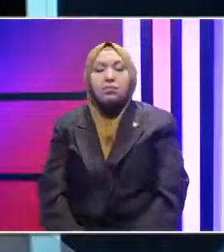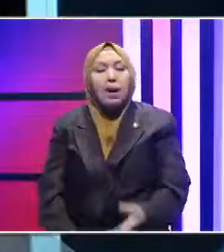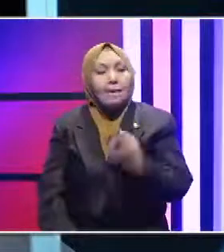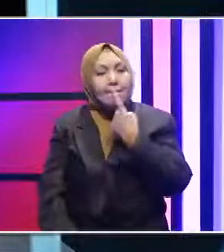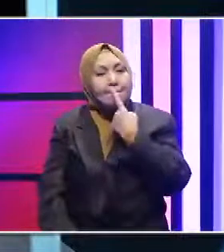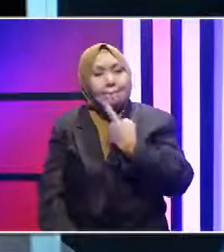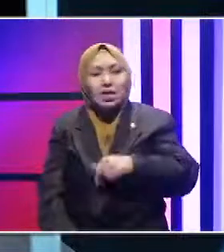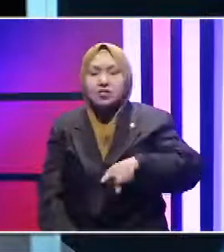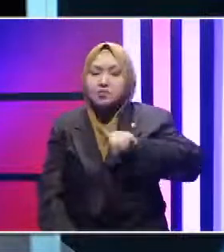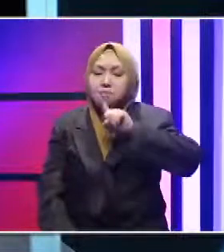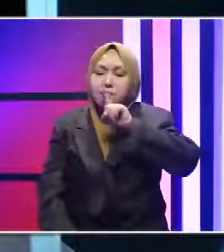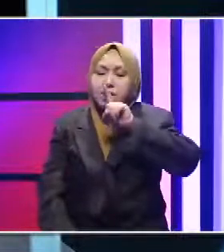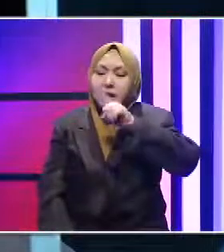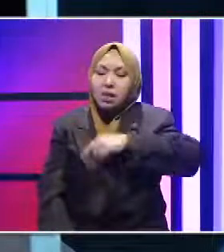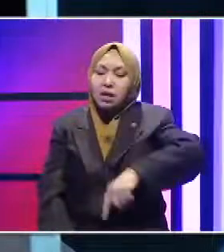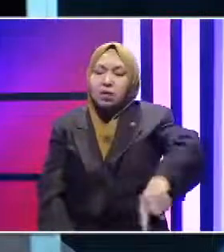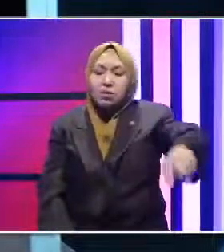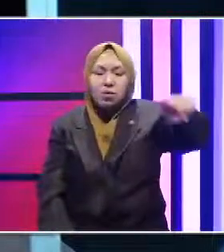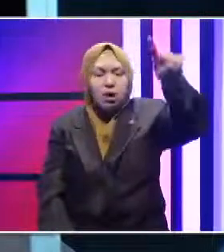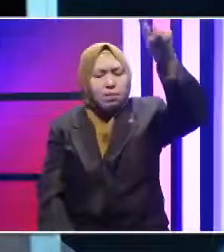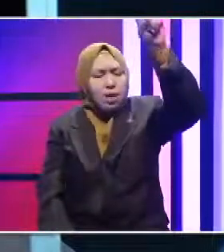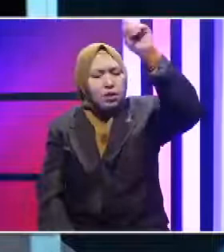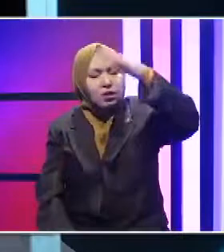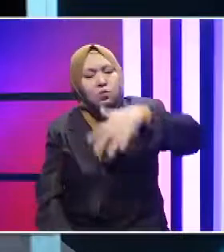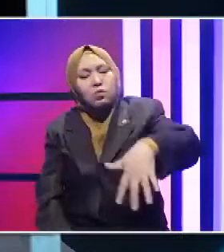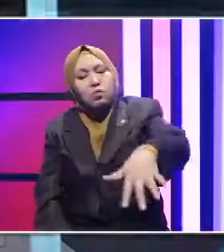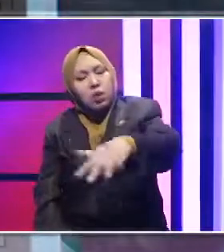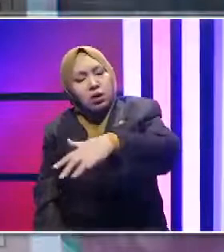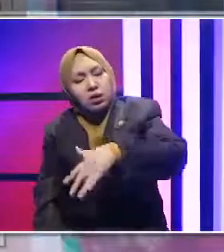بسم الله الرحمن